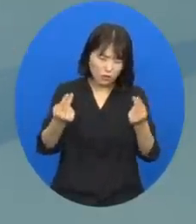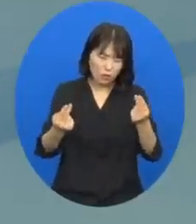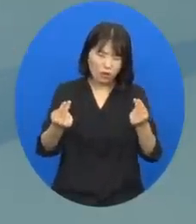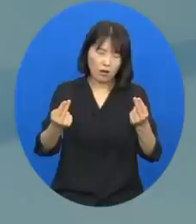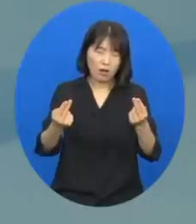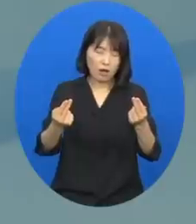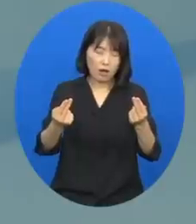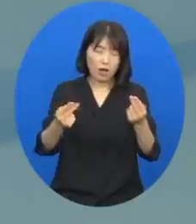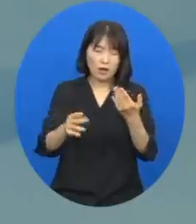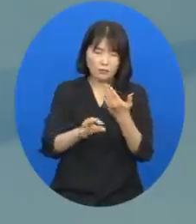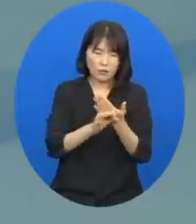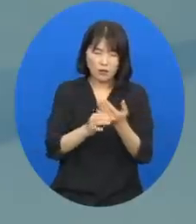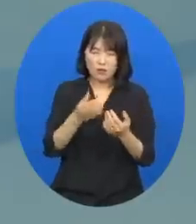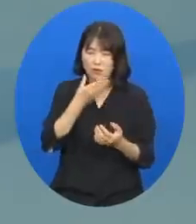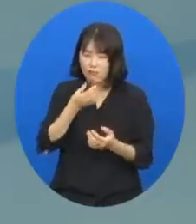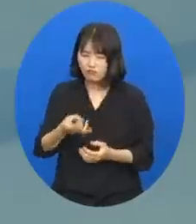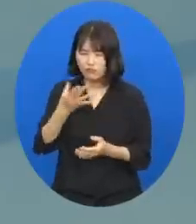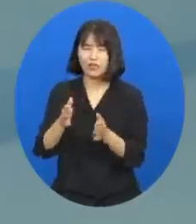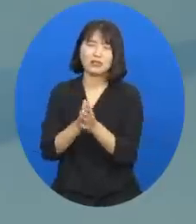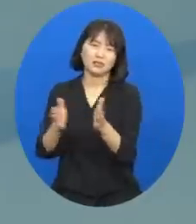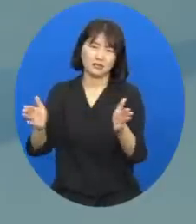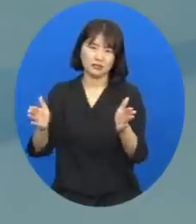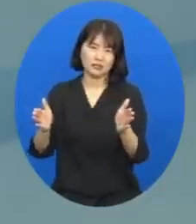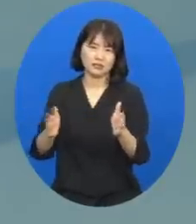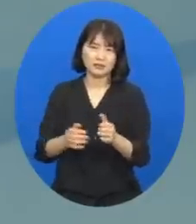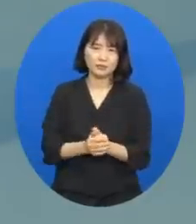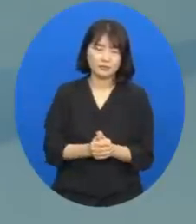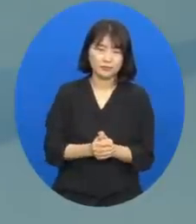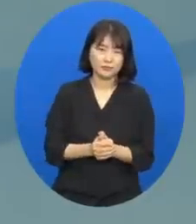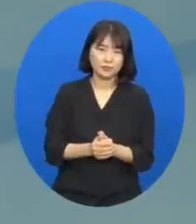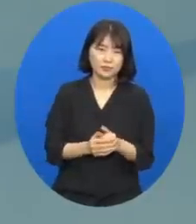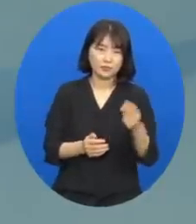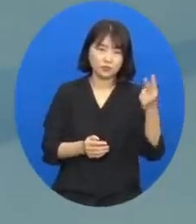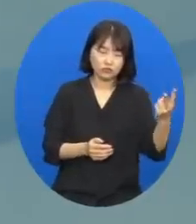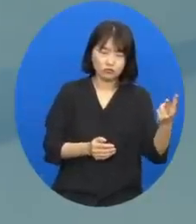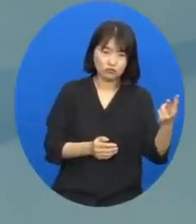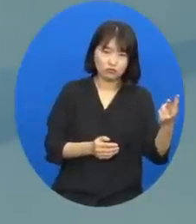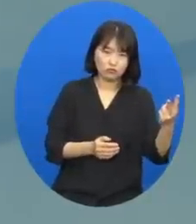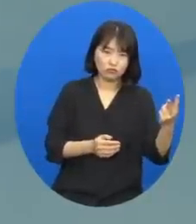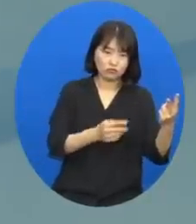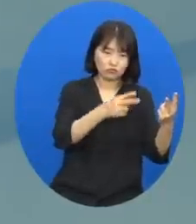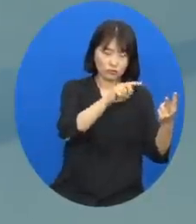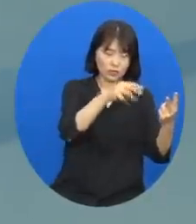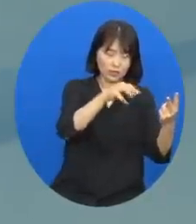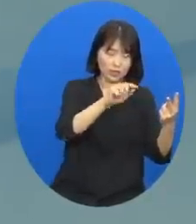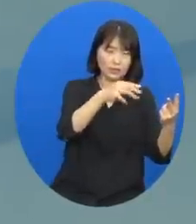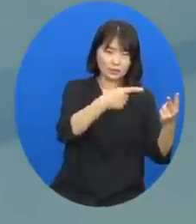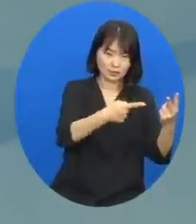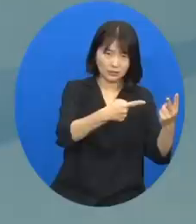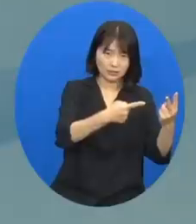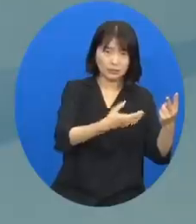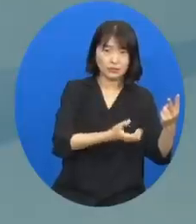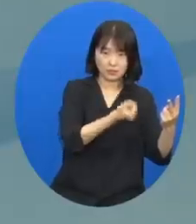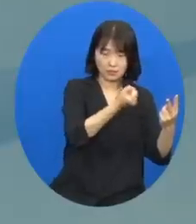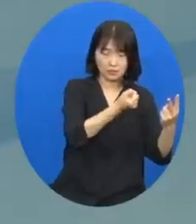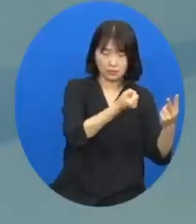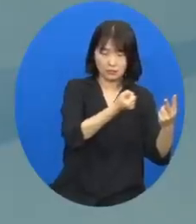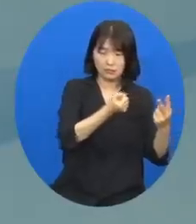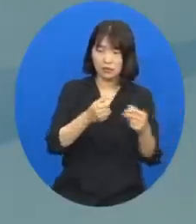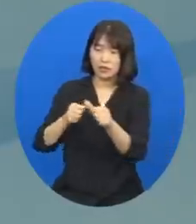그 사람을 시기 하게 됩니다 두 달란트 받은 사람이 다섯 달란트 받은 사람 봤을 때 어떤 마음이